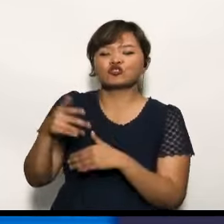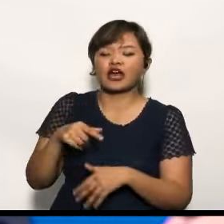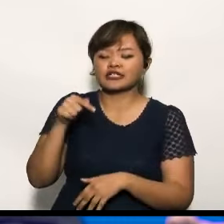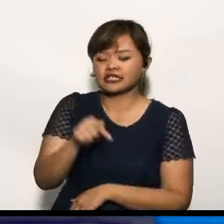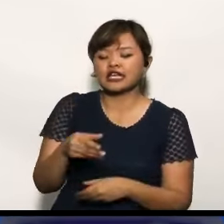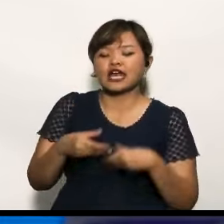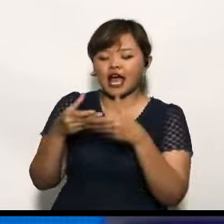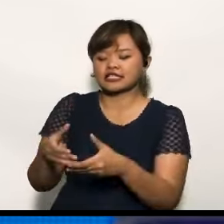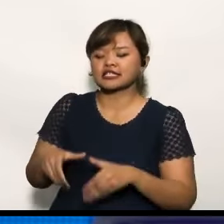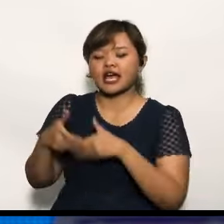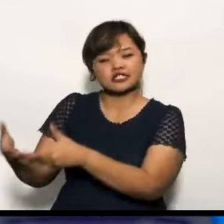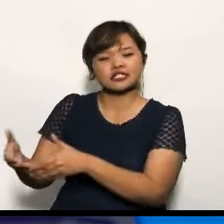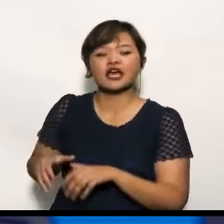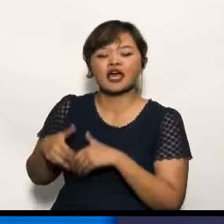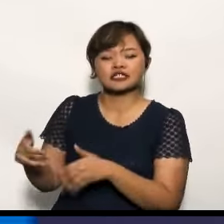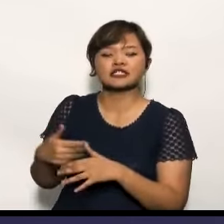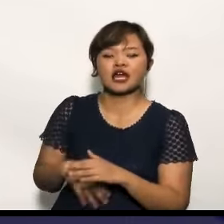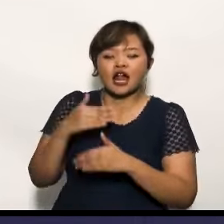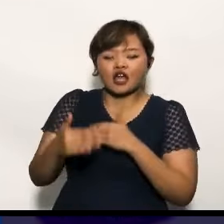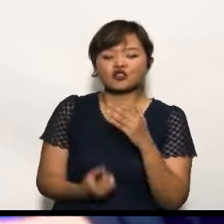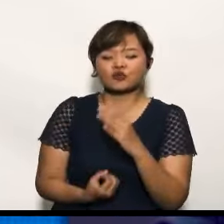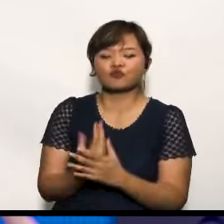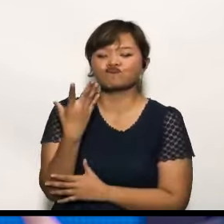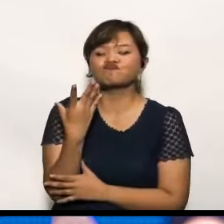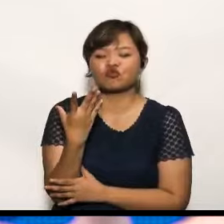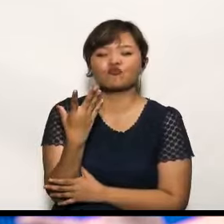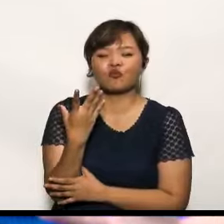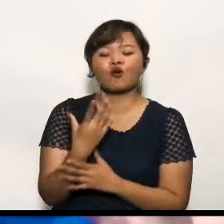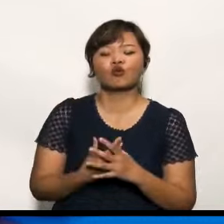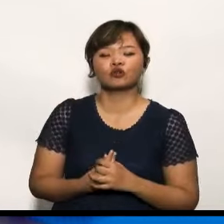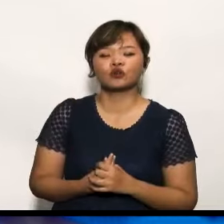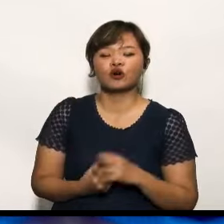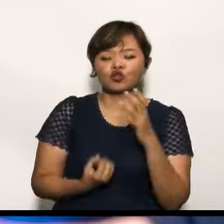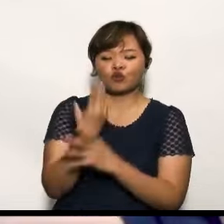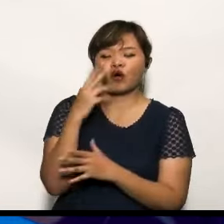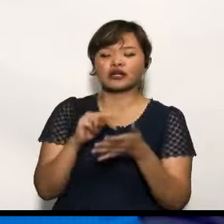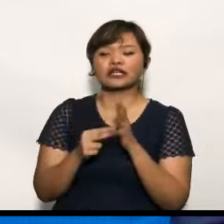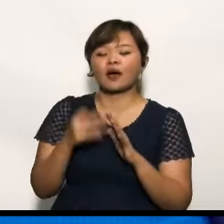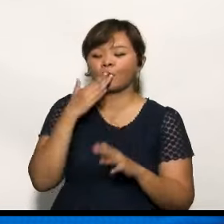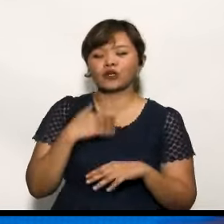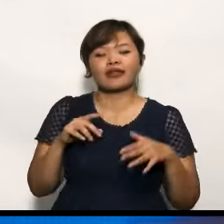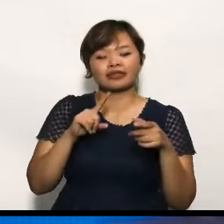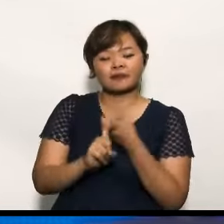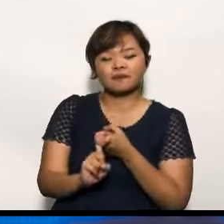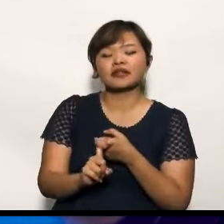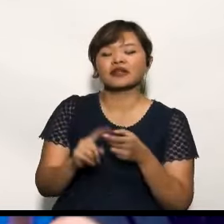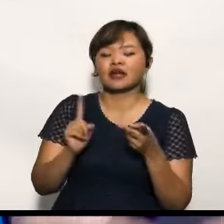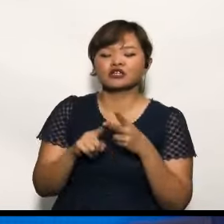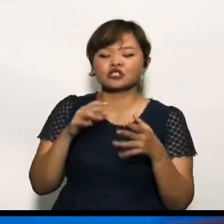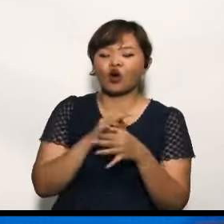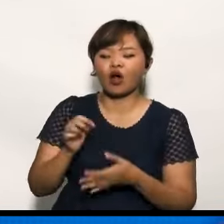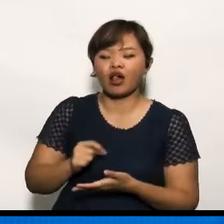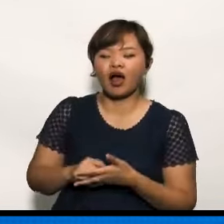itu, dikasih ini, dikasih itu. Kemudian dia masuk kepada grow. Grow punya teman, habis itu sekolah, bla bla